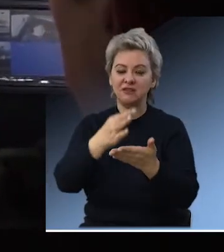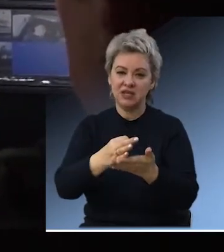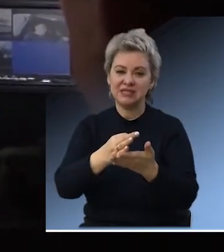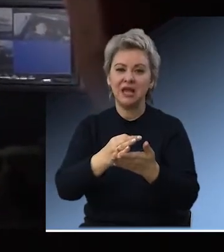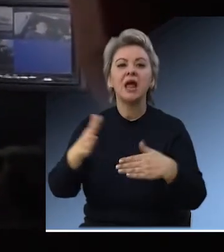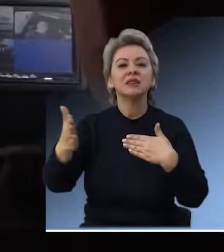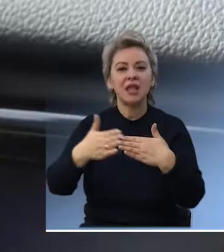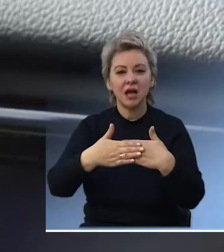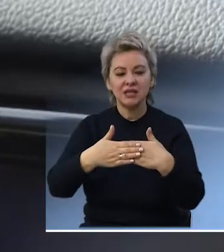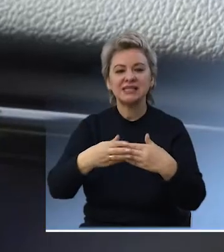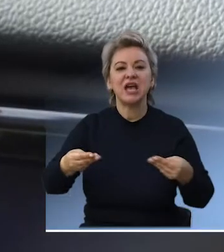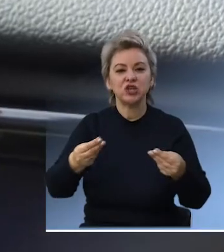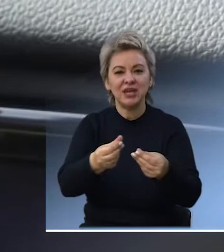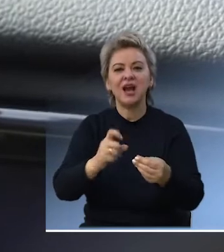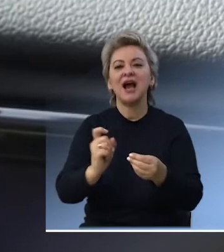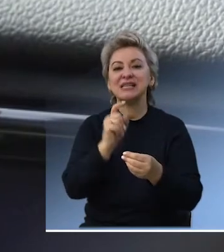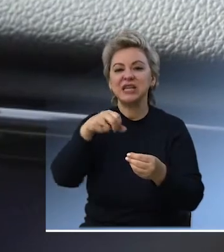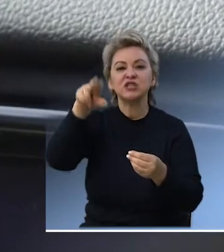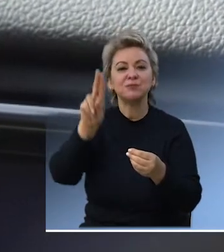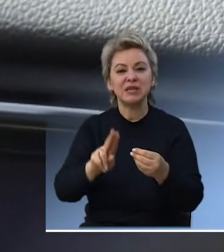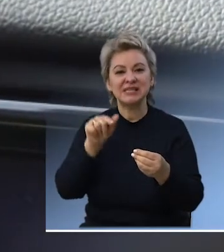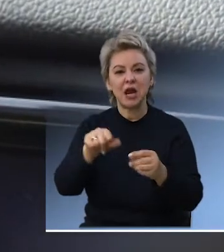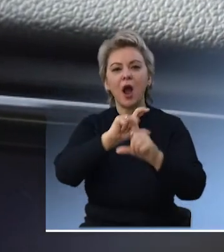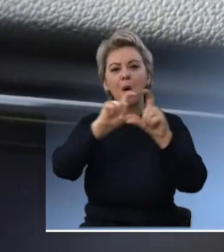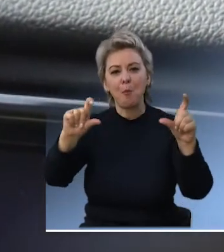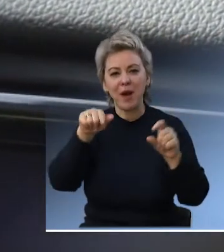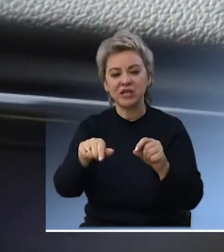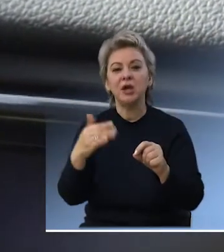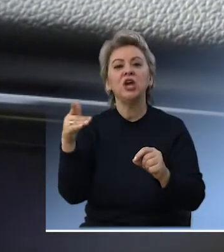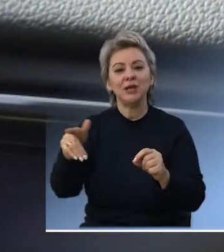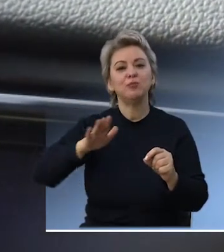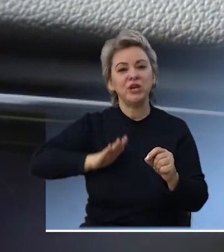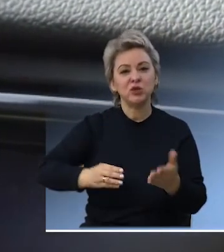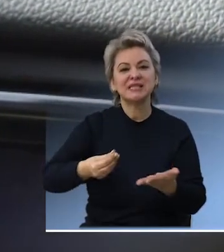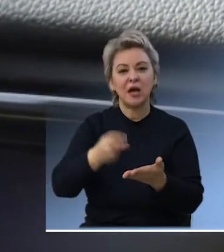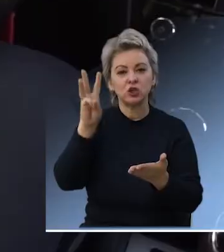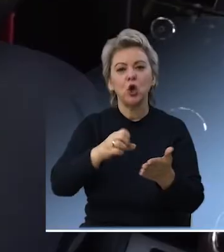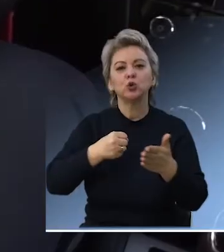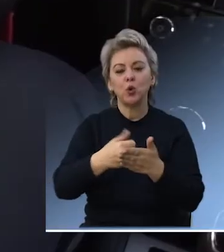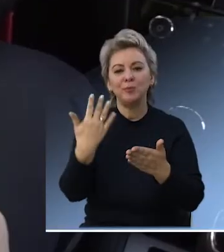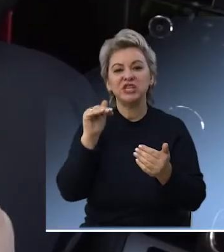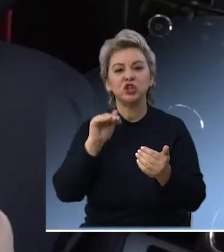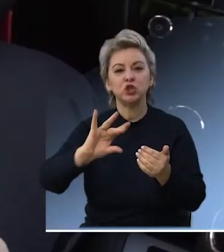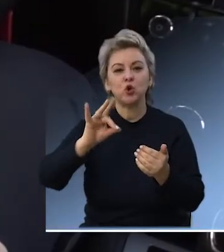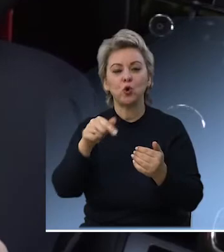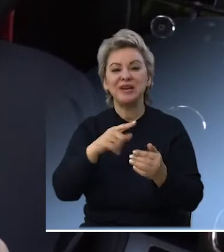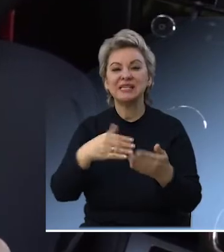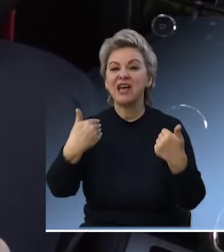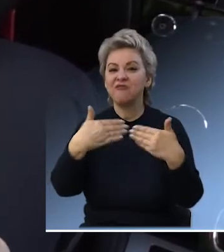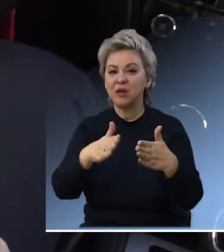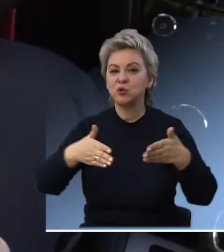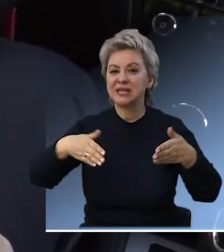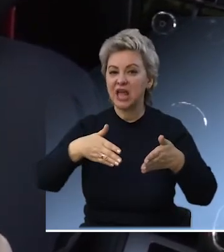административной ответственности. Наказанию подверглись и владельцы специализированных компаний. Им придется заплатить штраф до 50 тысяч рублей